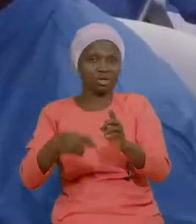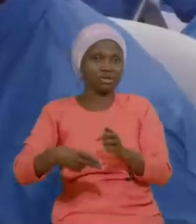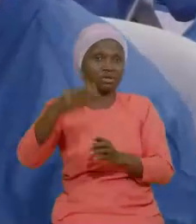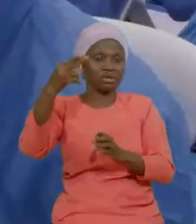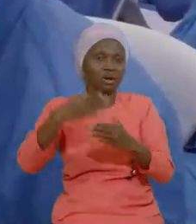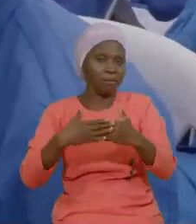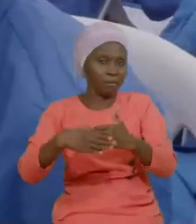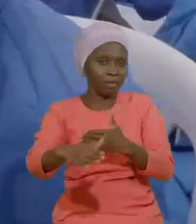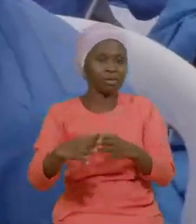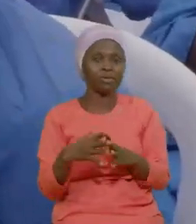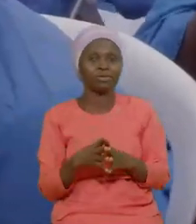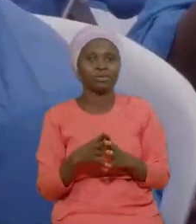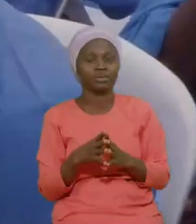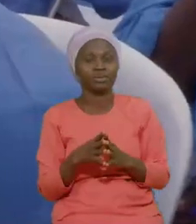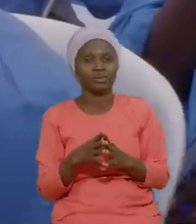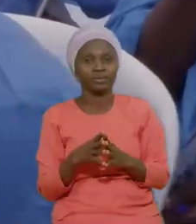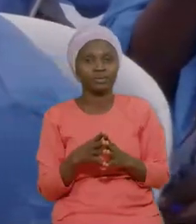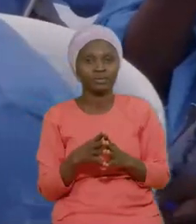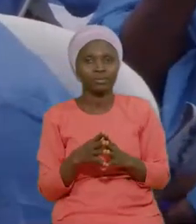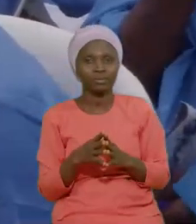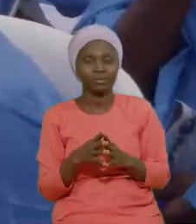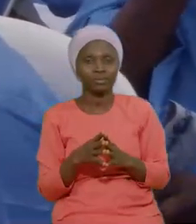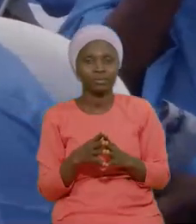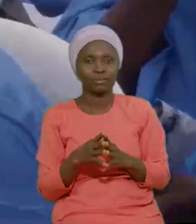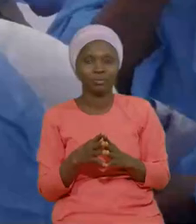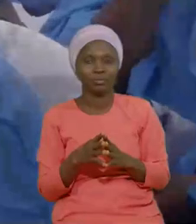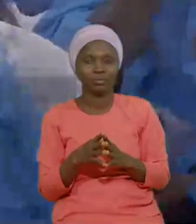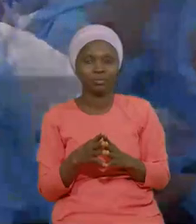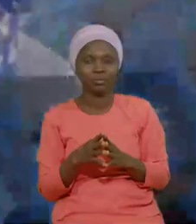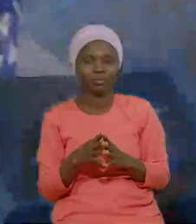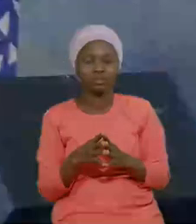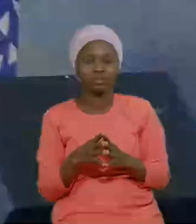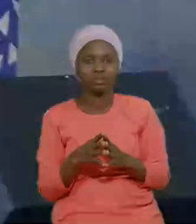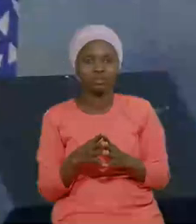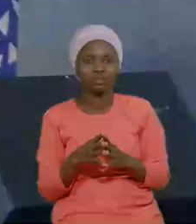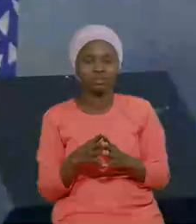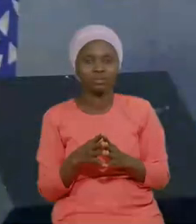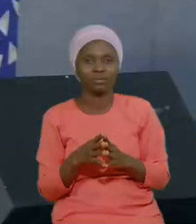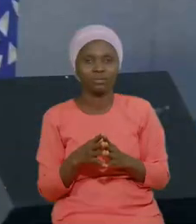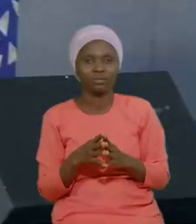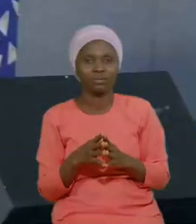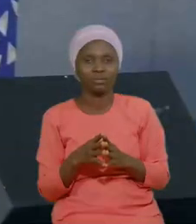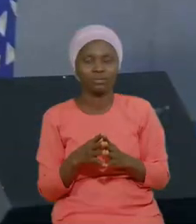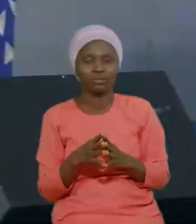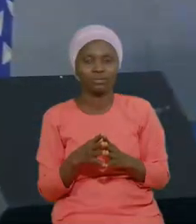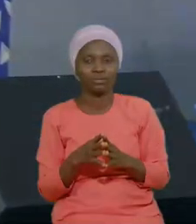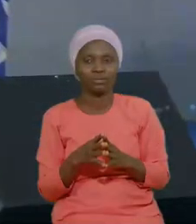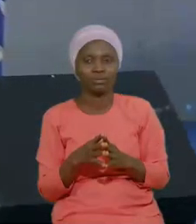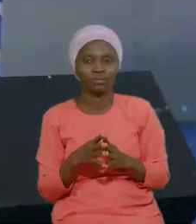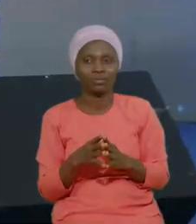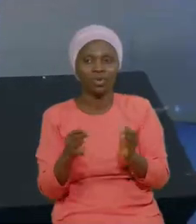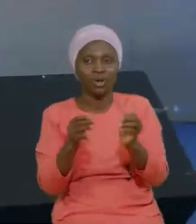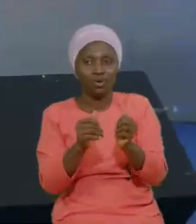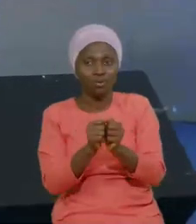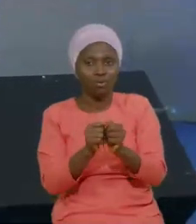Ce sont les buts, les poteaux qui nous amènent à dire, oh, je vais être plus heureux, je vais avoir plus de réalisation, je vais faire encore plus que les